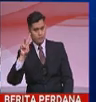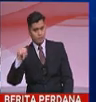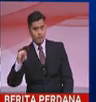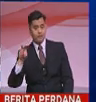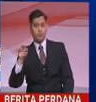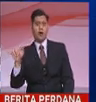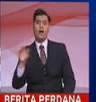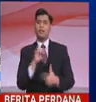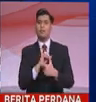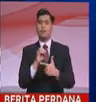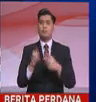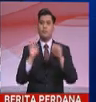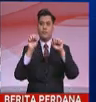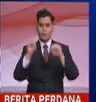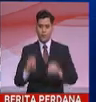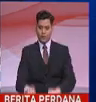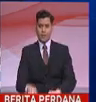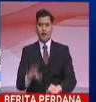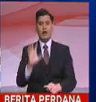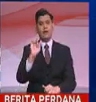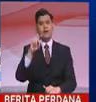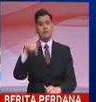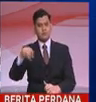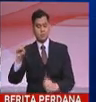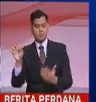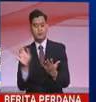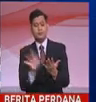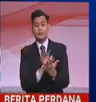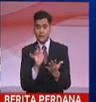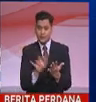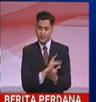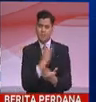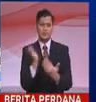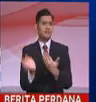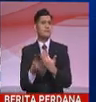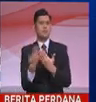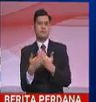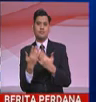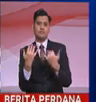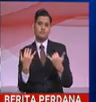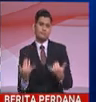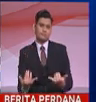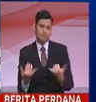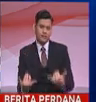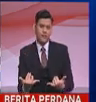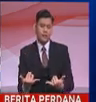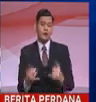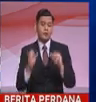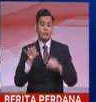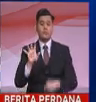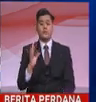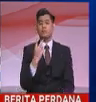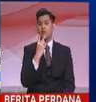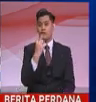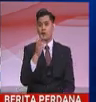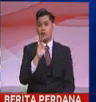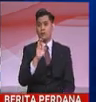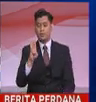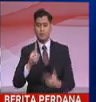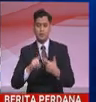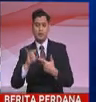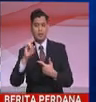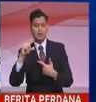www.met.gov.my ataupun muat turun aplikasi My Cuaca, mudah hanya di hujung jari anda. Ataupun boleh layari Facebook, Instagram dan juga